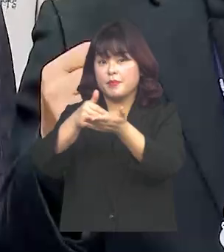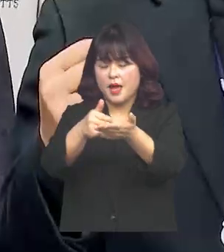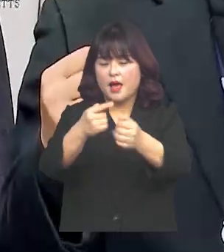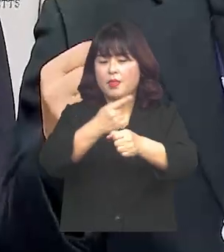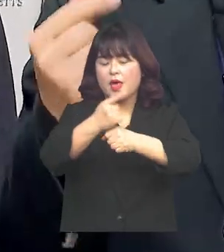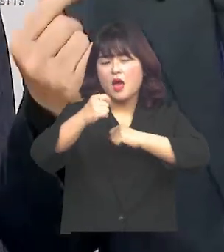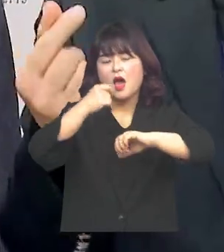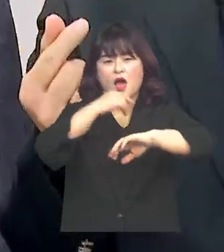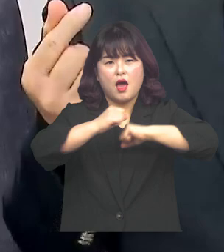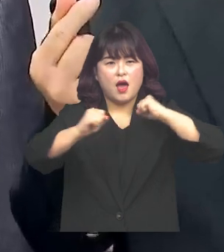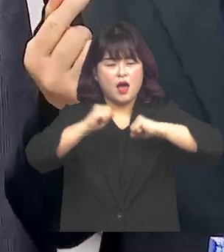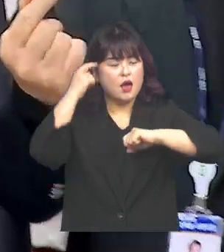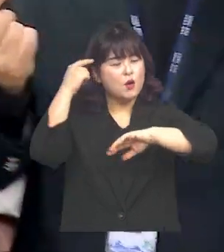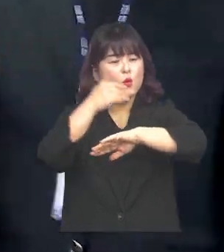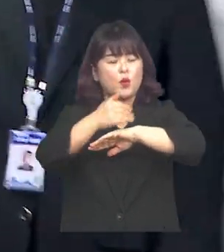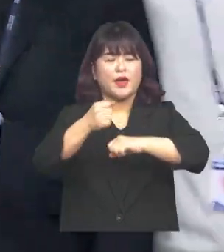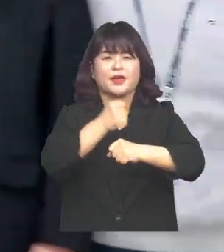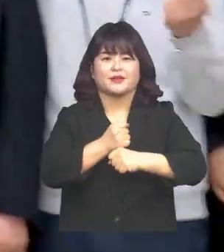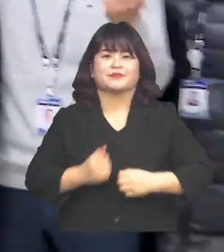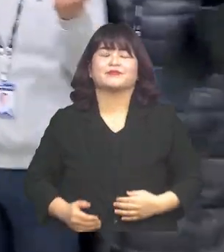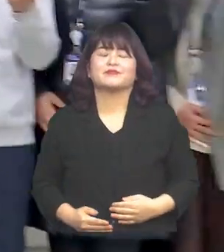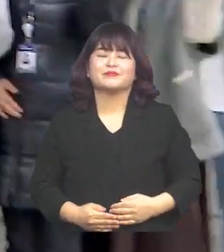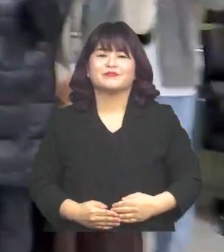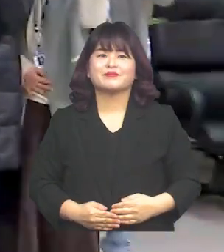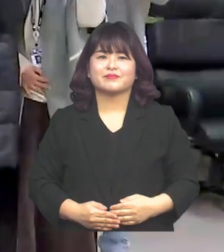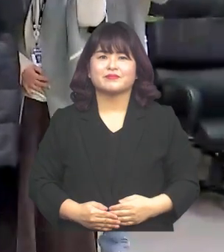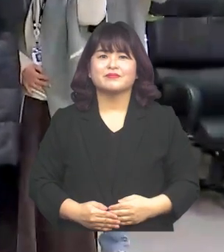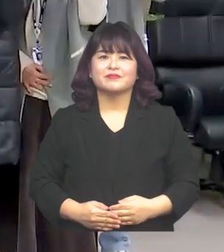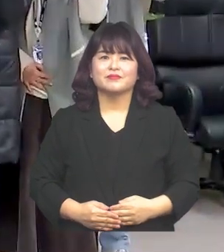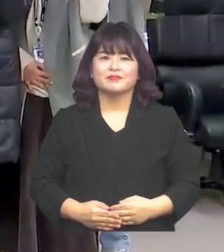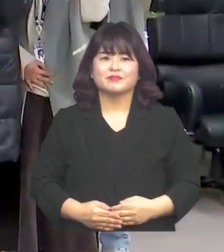제시하고 내년도 활동에 적극 반영할 예정입니다.